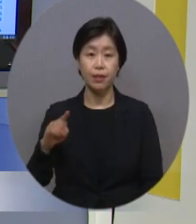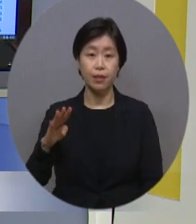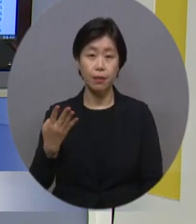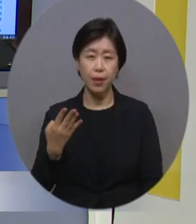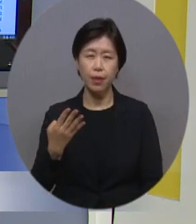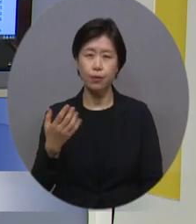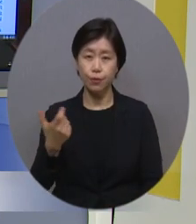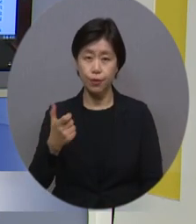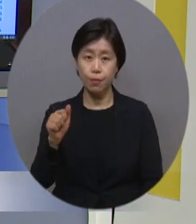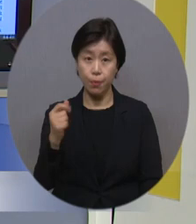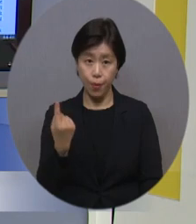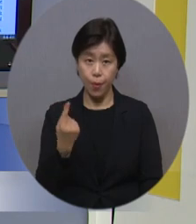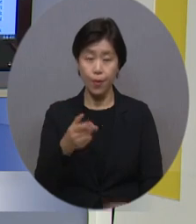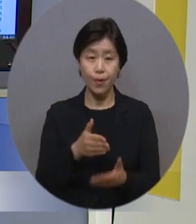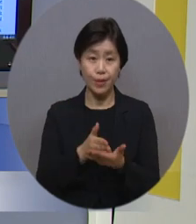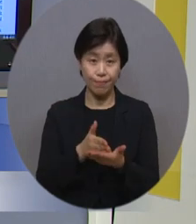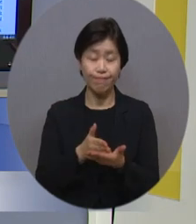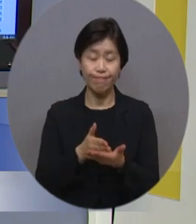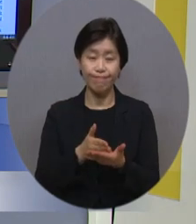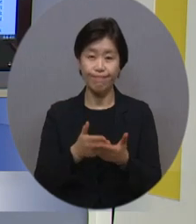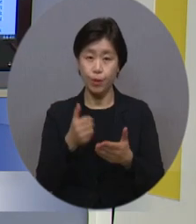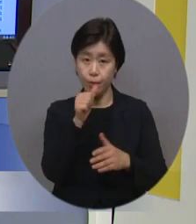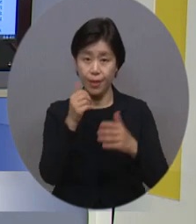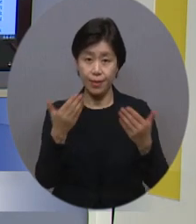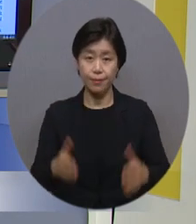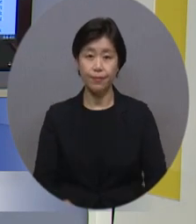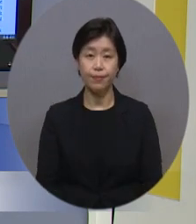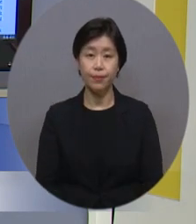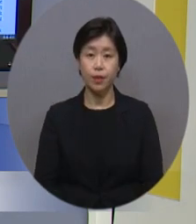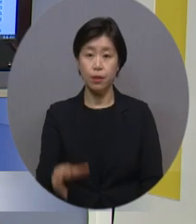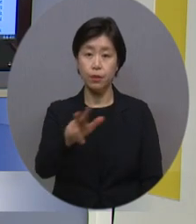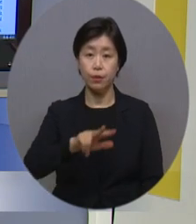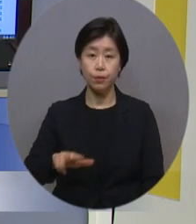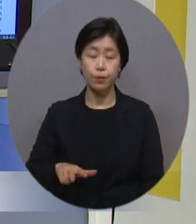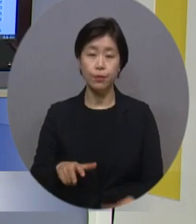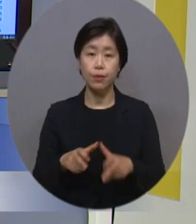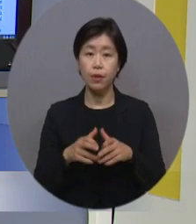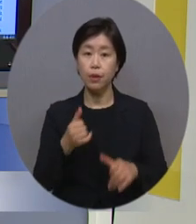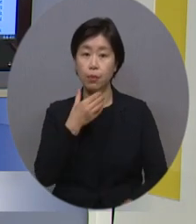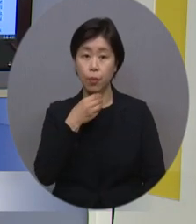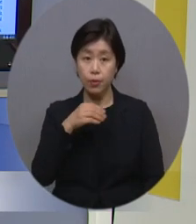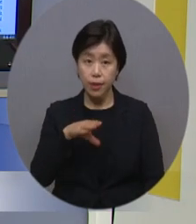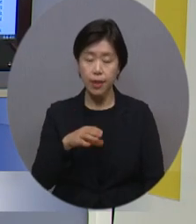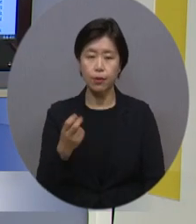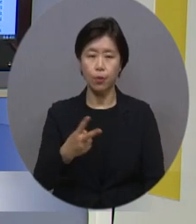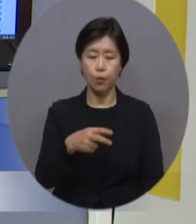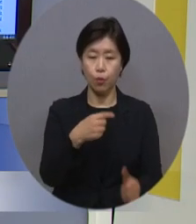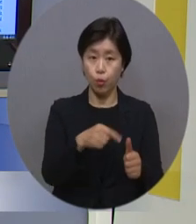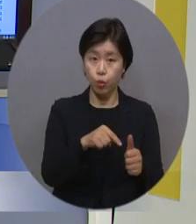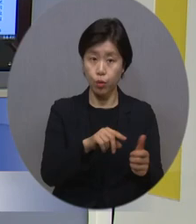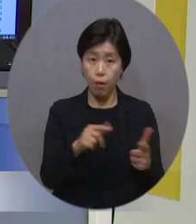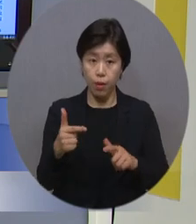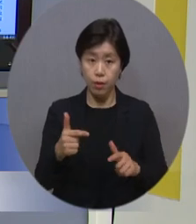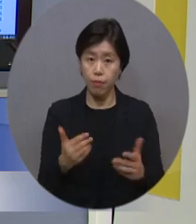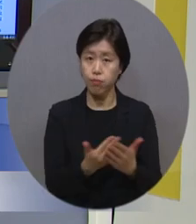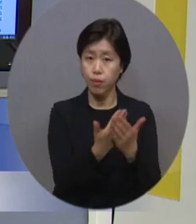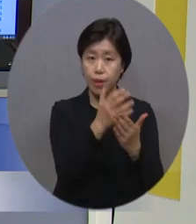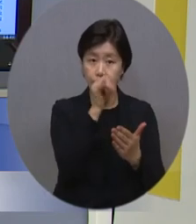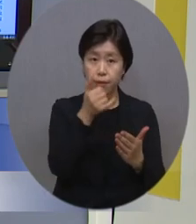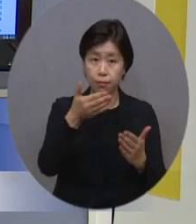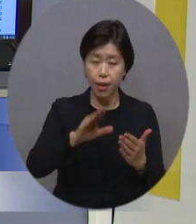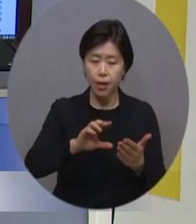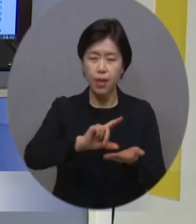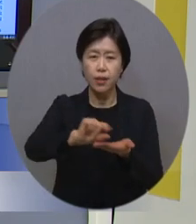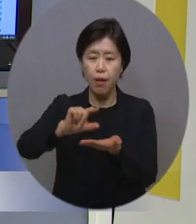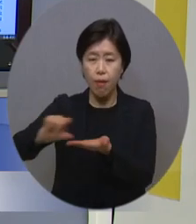1460호에서의 첫 번째 뉴스입니다 정국의 장애인복지와 교육 수준은 다소 향상은 됐으나 지역간